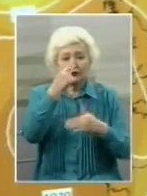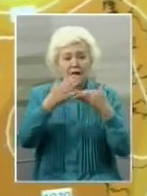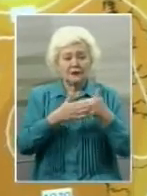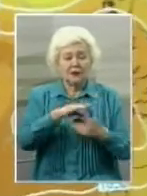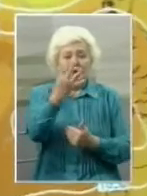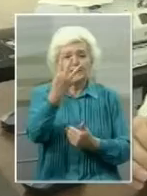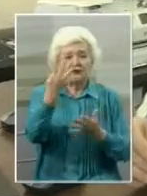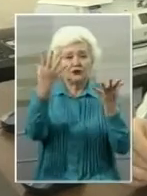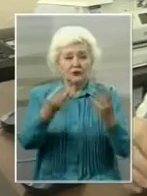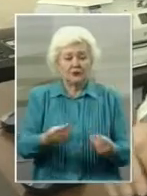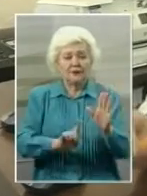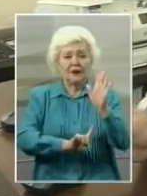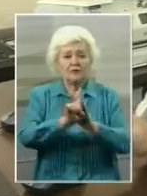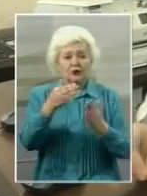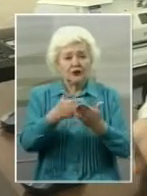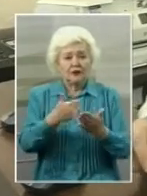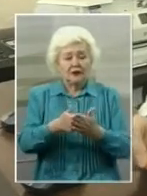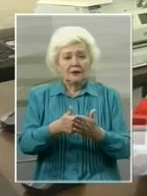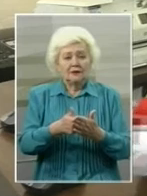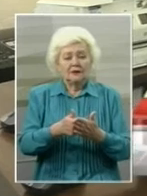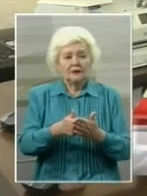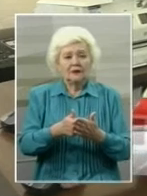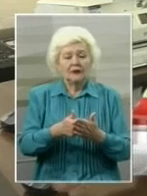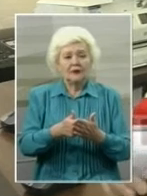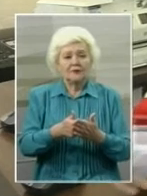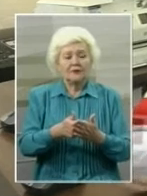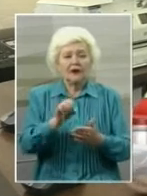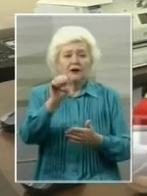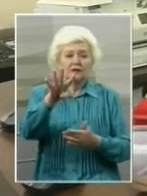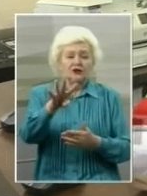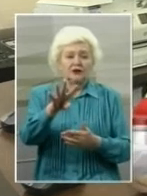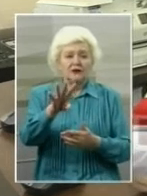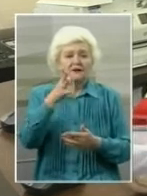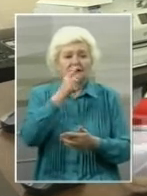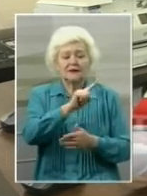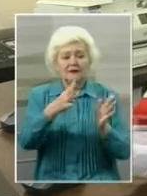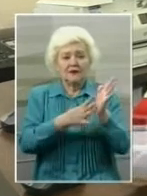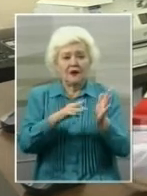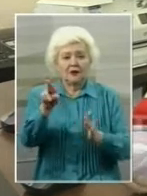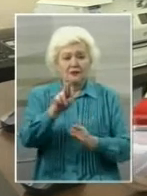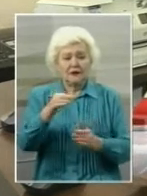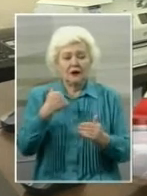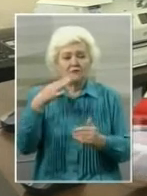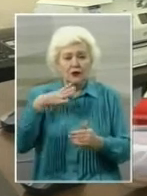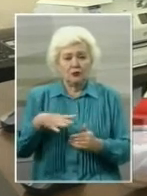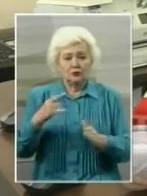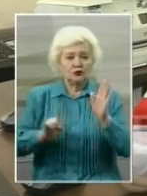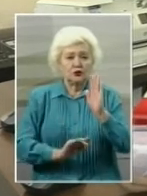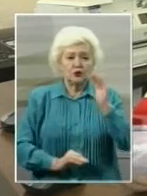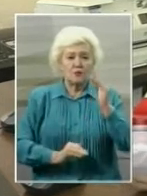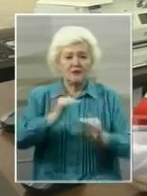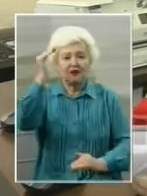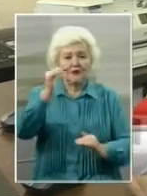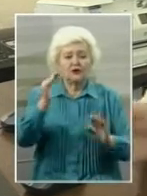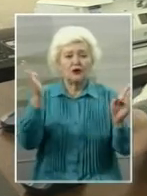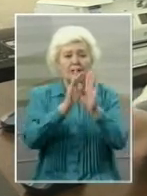найближчі 4 дні. Починаючи десь з 14 години 9 січня, ми очікуємо різке підвищення